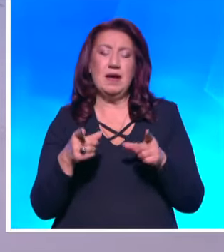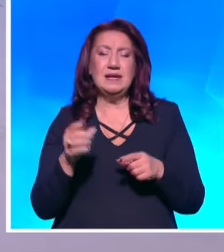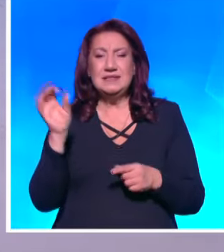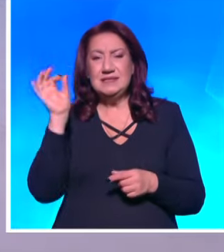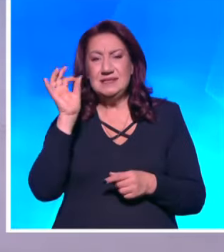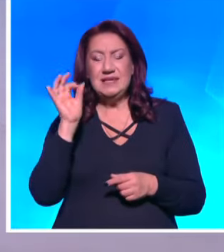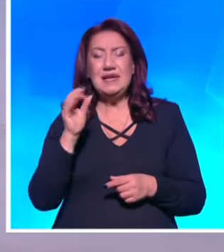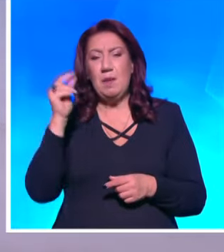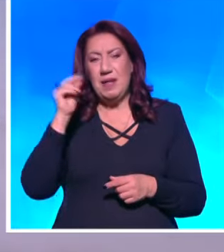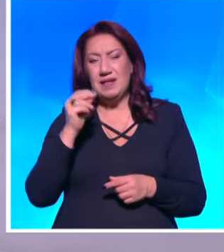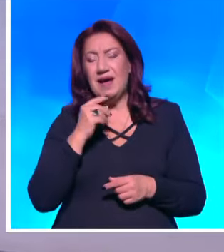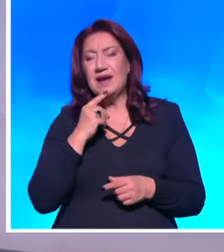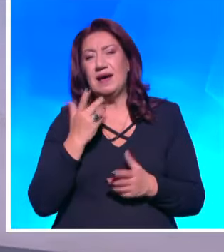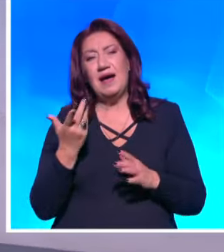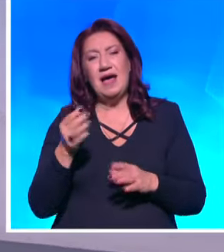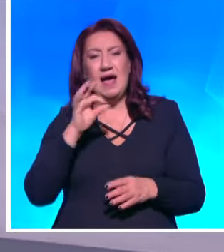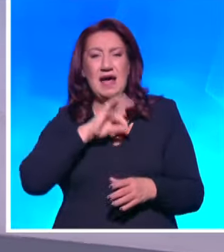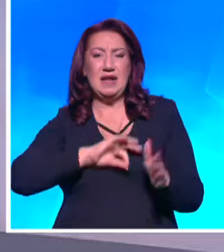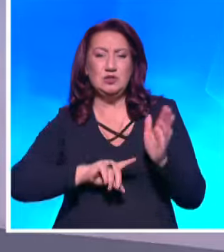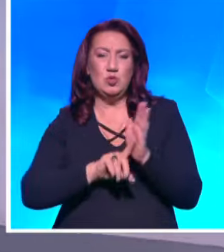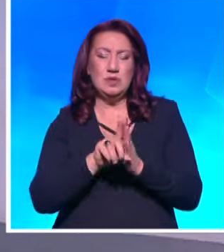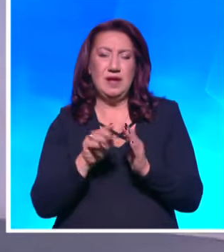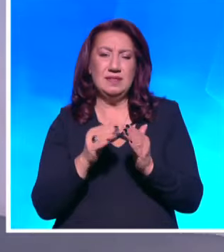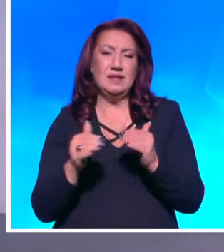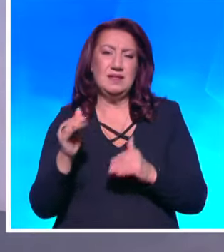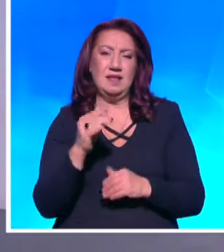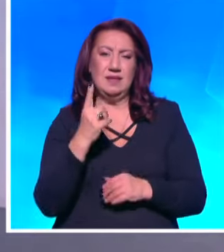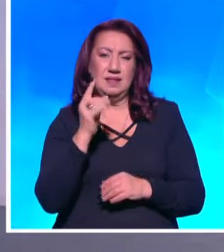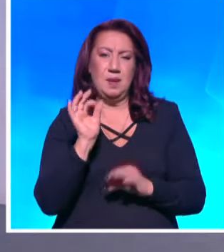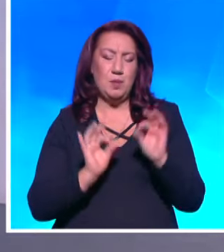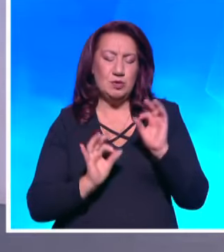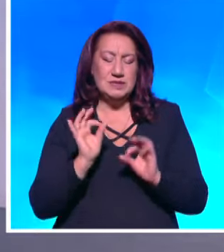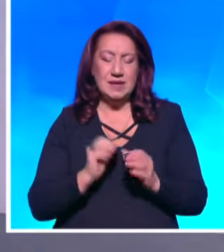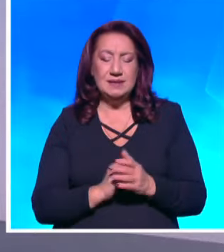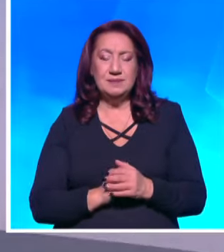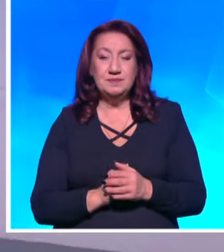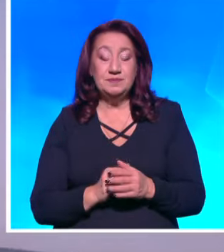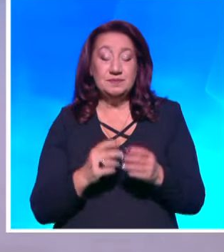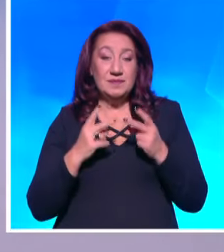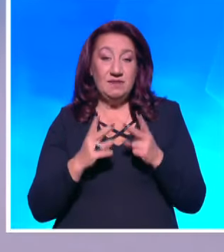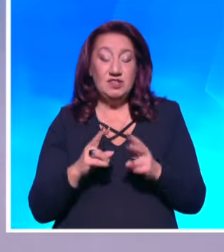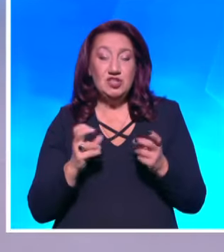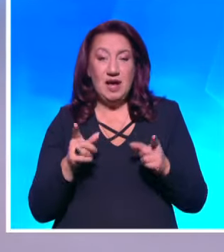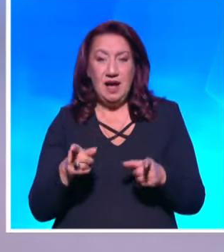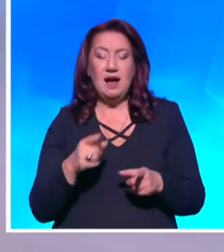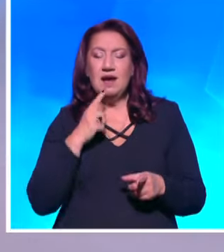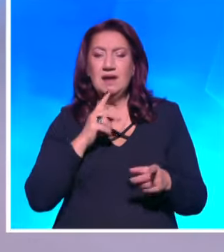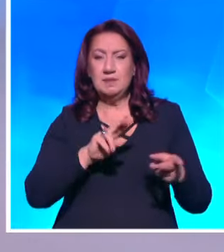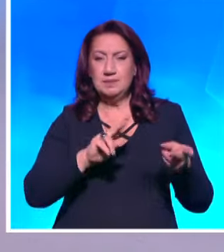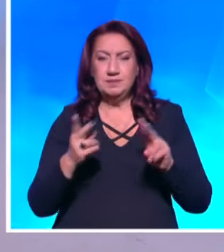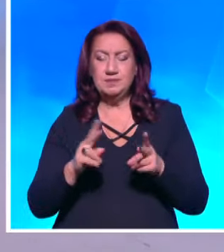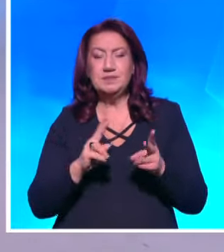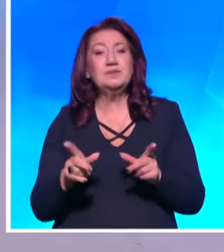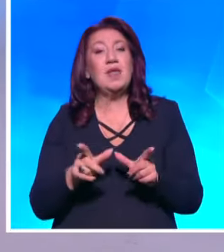с резултат малко над 1%. Ето как тези резултати се преобразуват в мандати